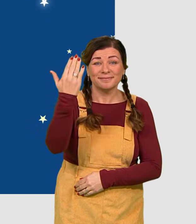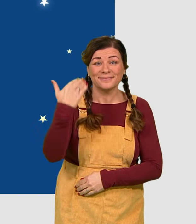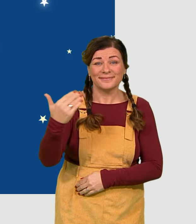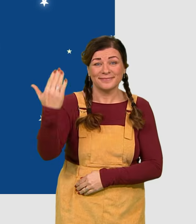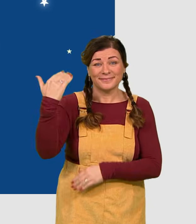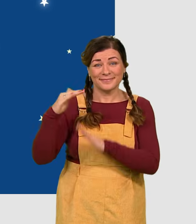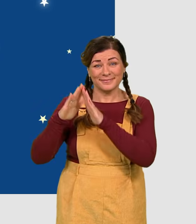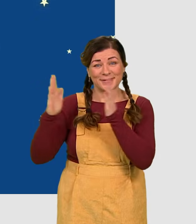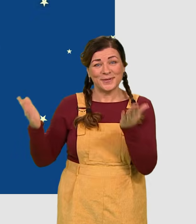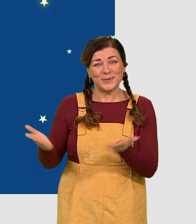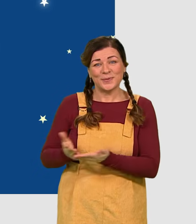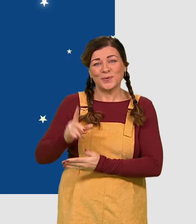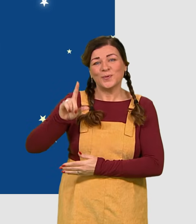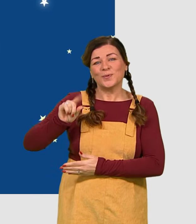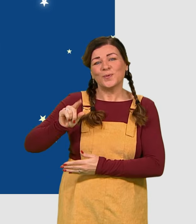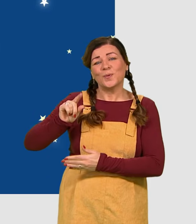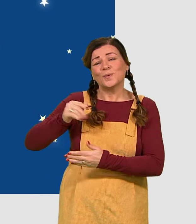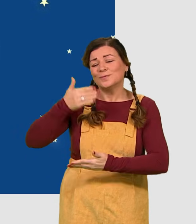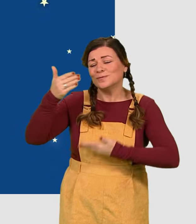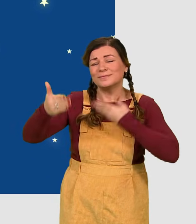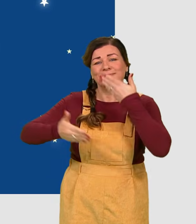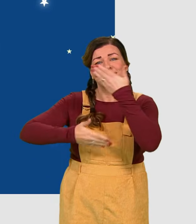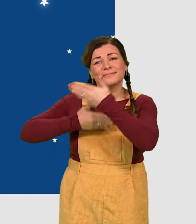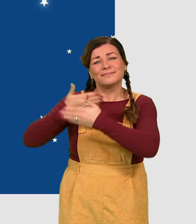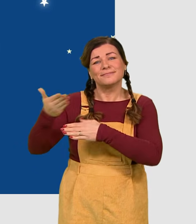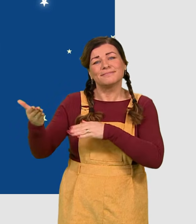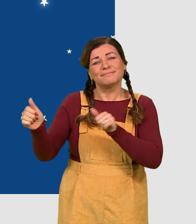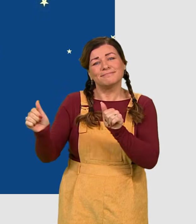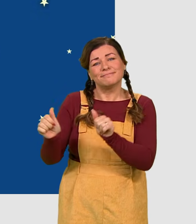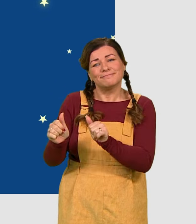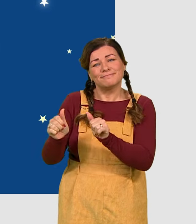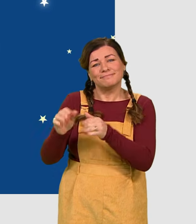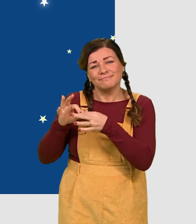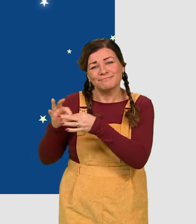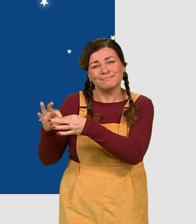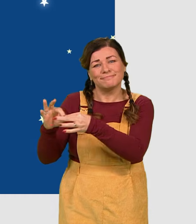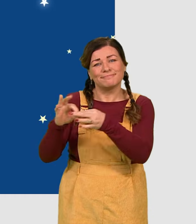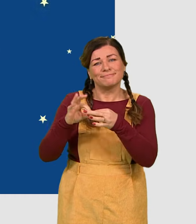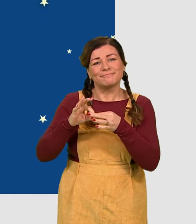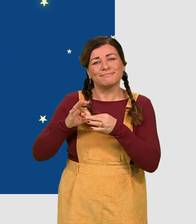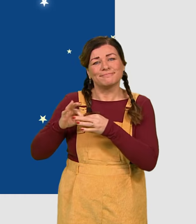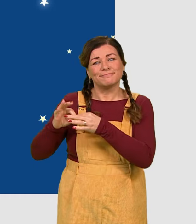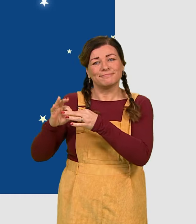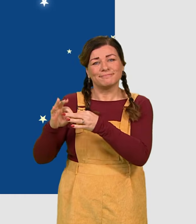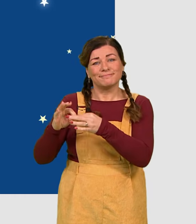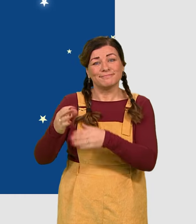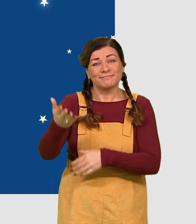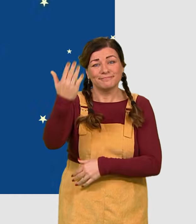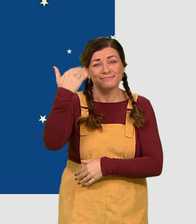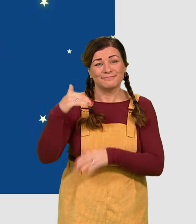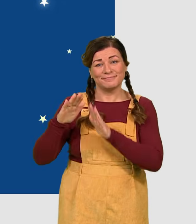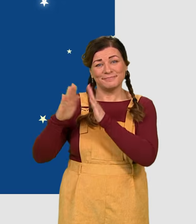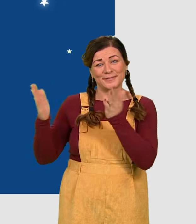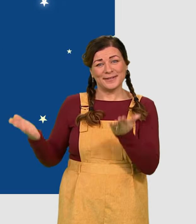Dewch nawr i DQ i glywed stori fach am un o'r criw. Ie, dewch